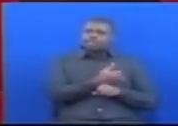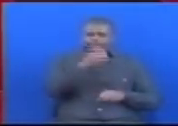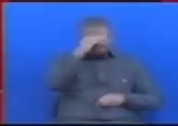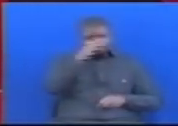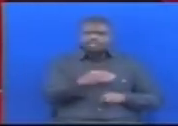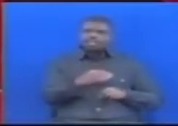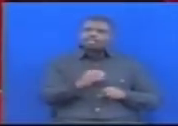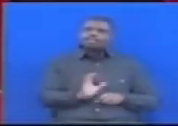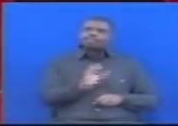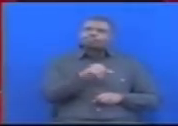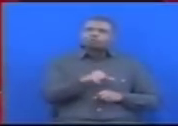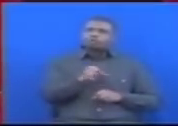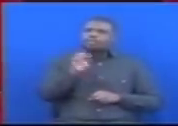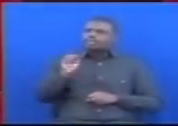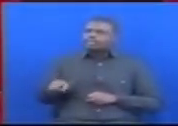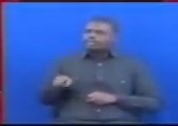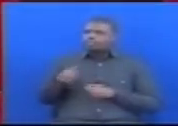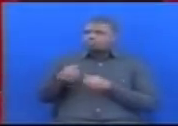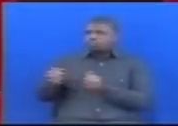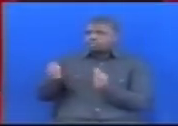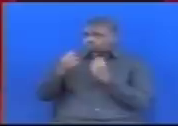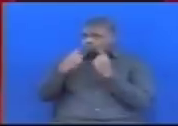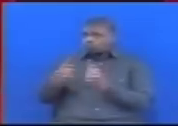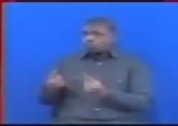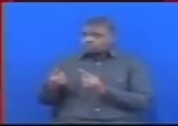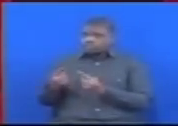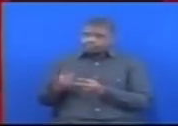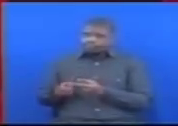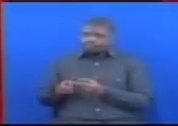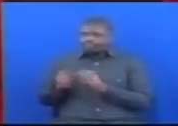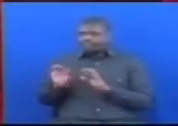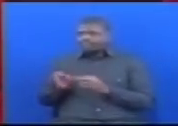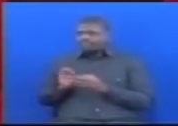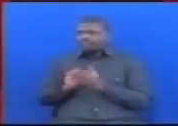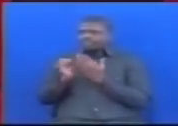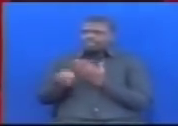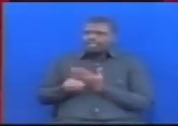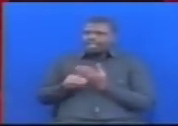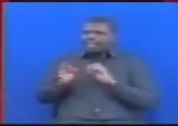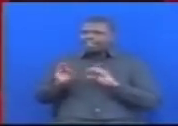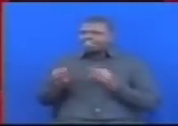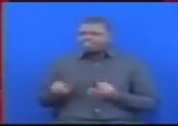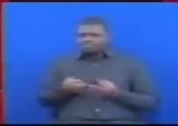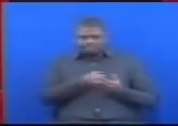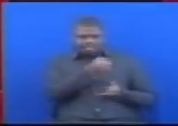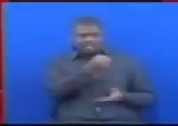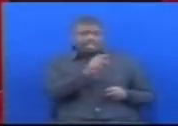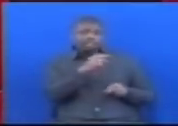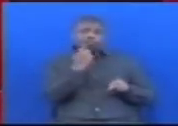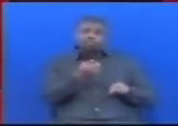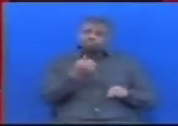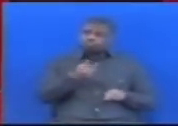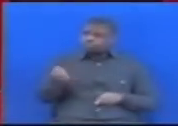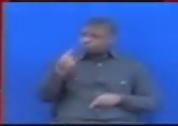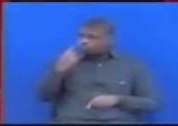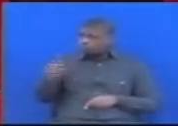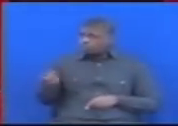katika mkoa wa Iringa, ili mwenyewe ajionee naone jinsi gani ambavyo pamoja na ufinyu wa bajeti yeye